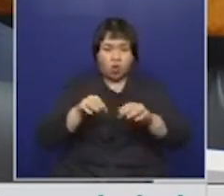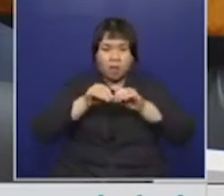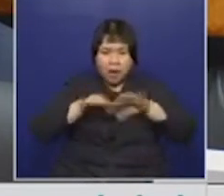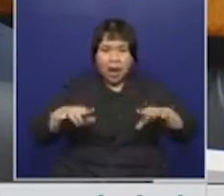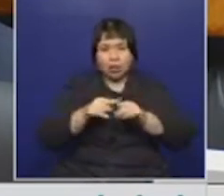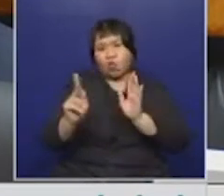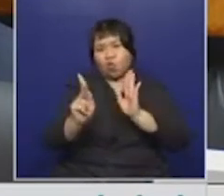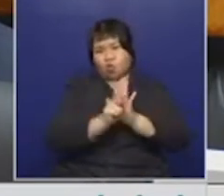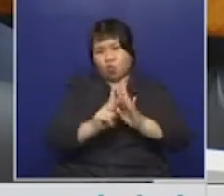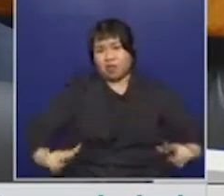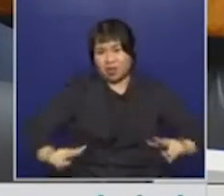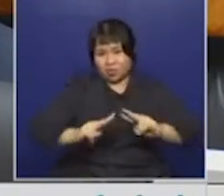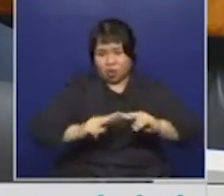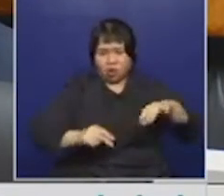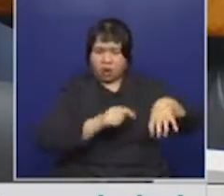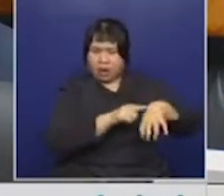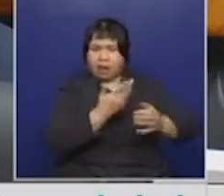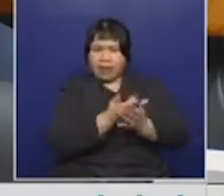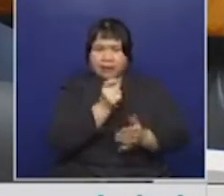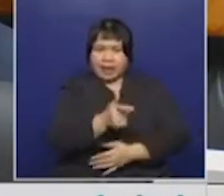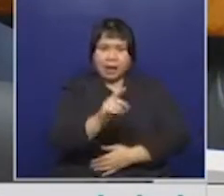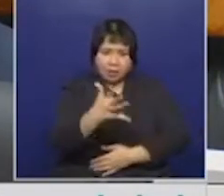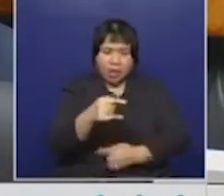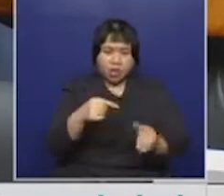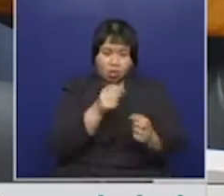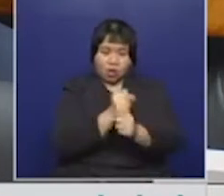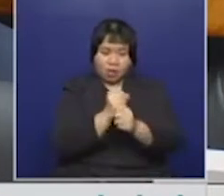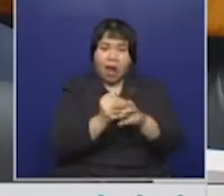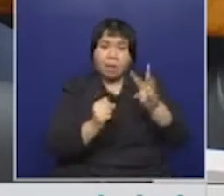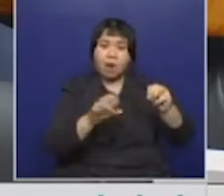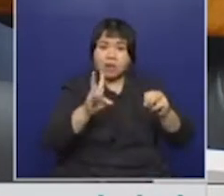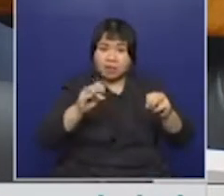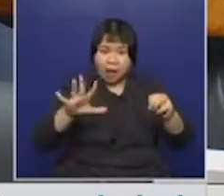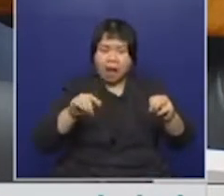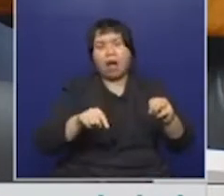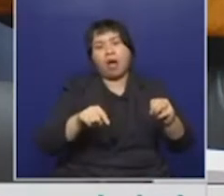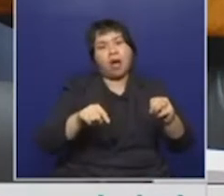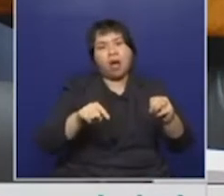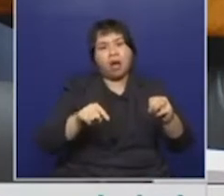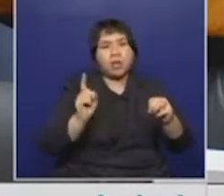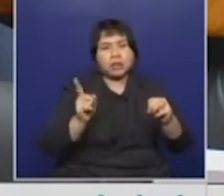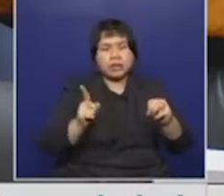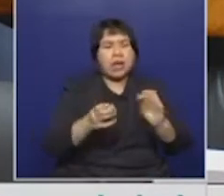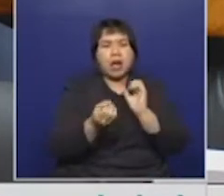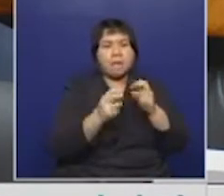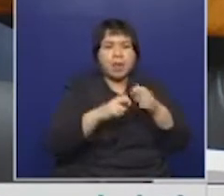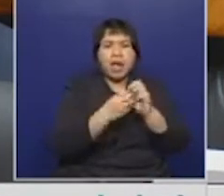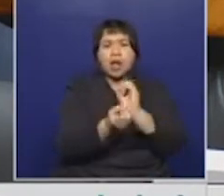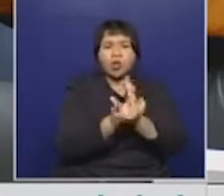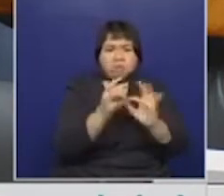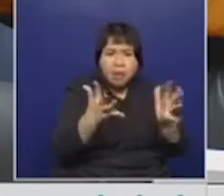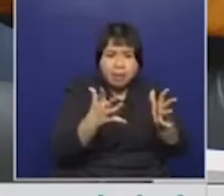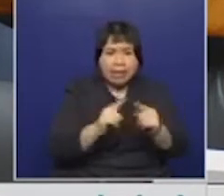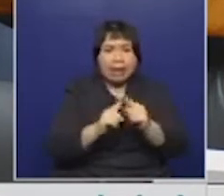กฎกระทรวงที่ทำให้สถานประกอบการไม่ยอมจ่ายค่าจ้างกรณีให้หยุดงานตามมาตรา 75ทั้งๆที่ไม่ได้รับผลกระทบจากโค v9